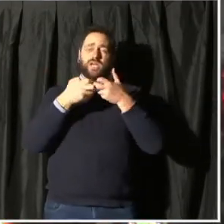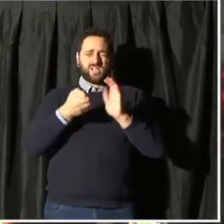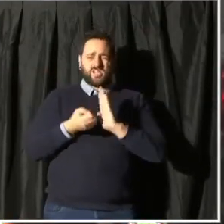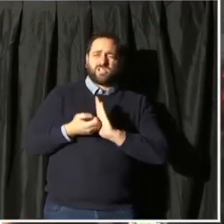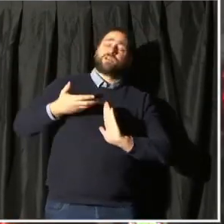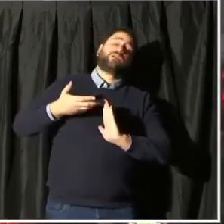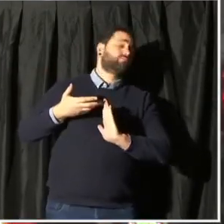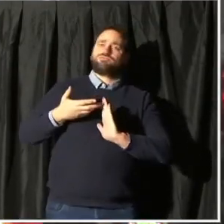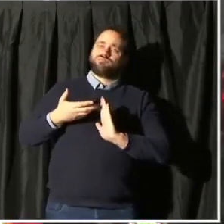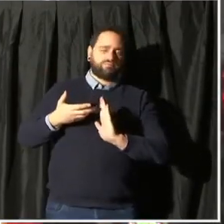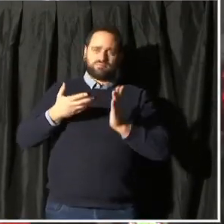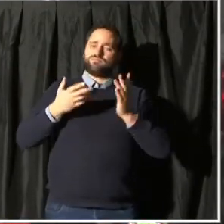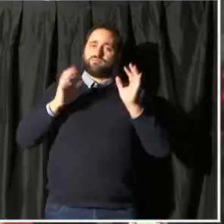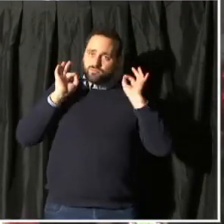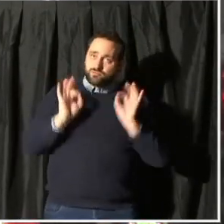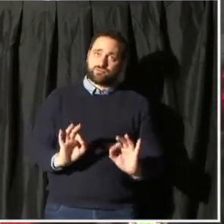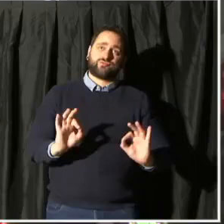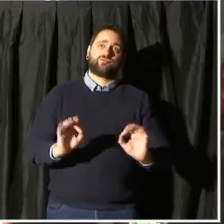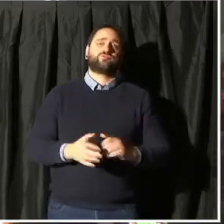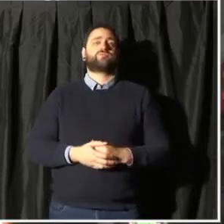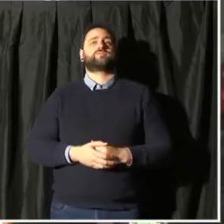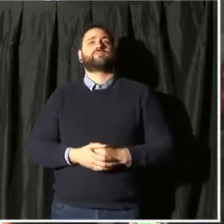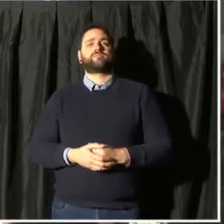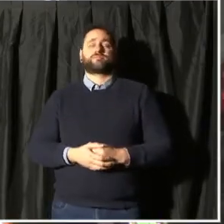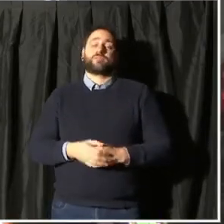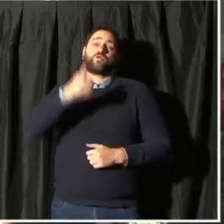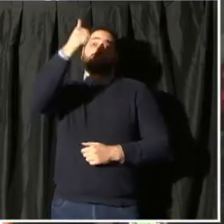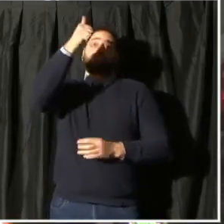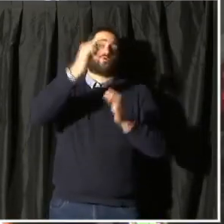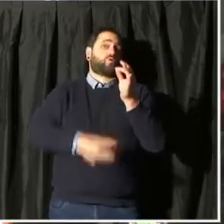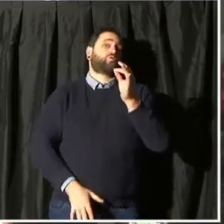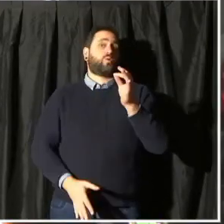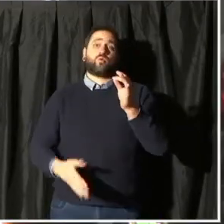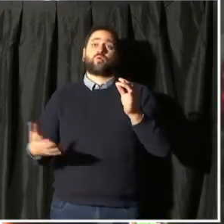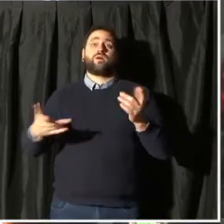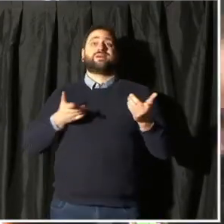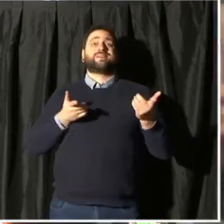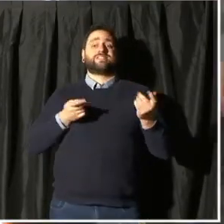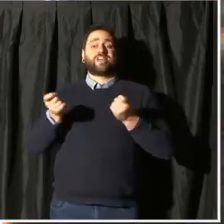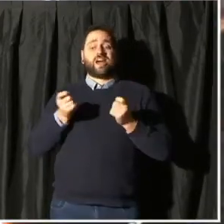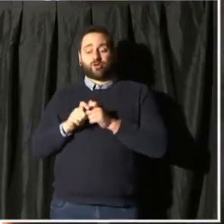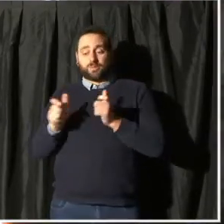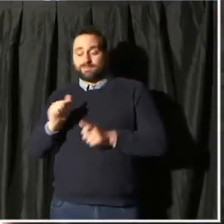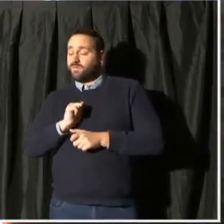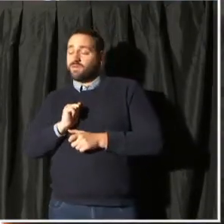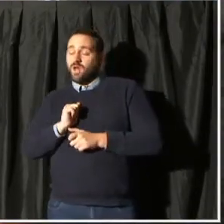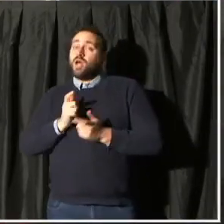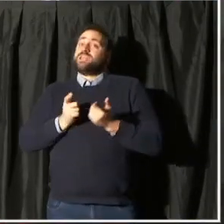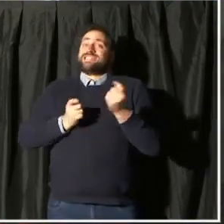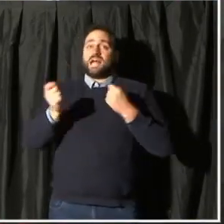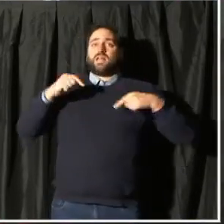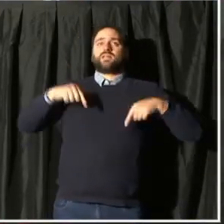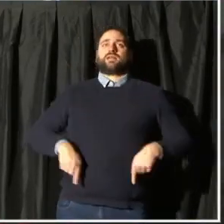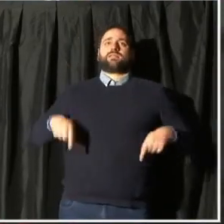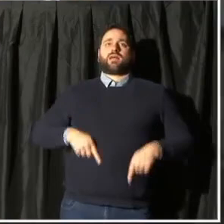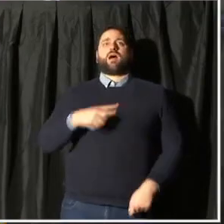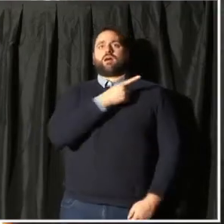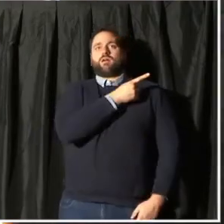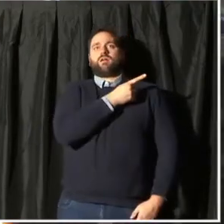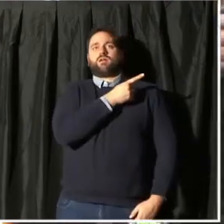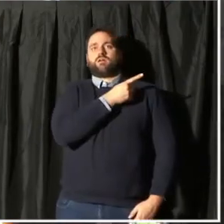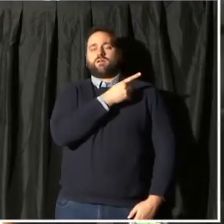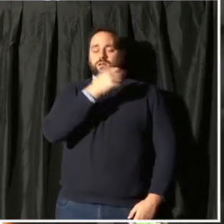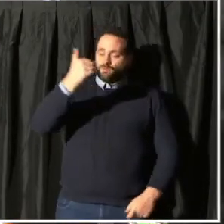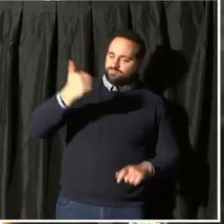c'est que l'état redevienne stratège et qui retrouve une souveraineté énergétique de ces filières